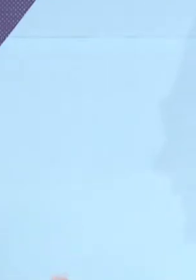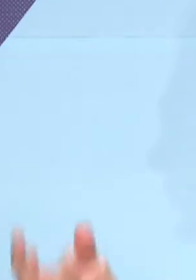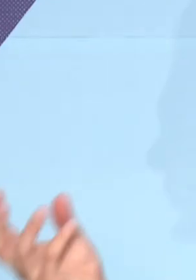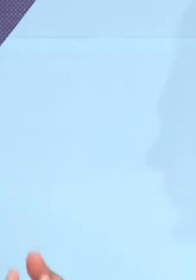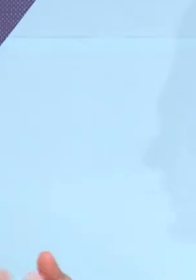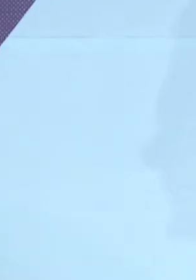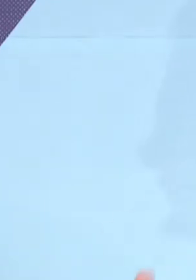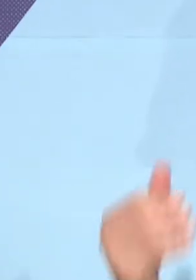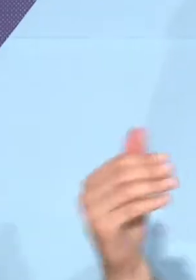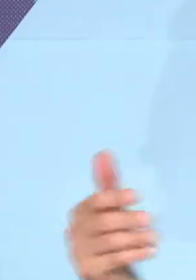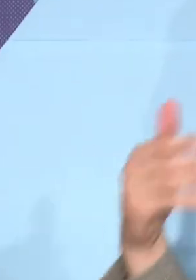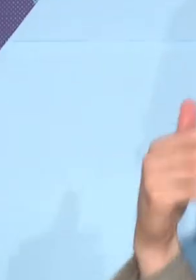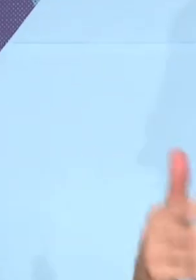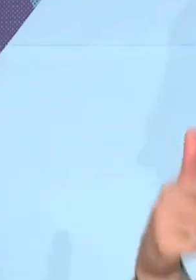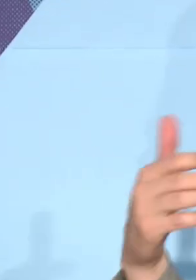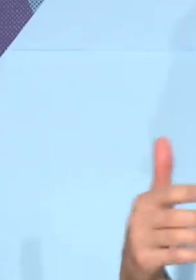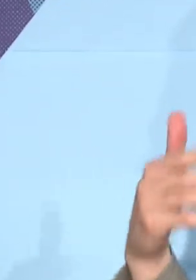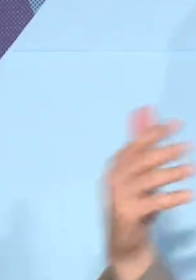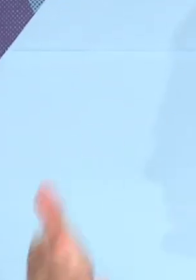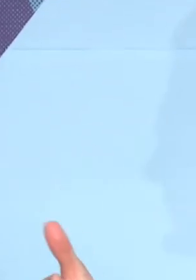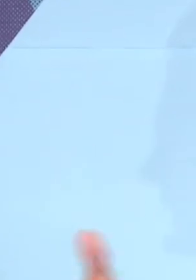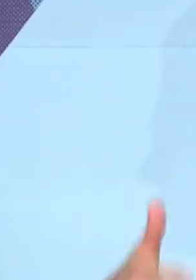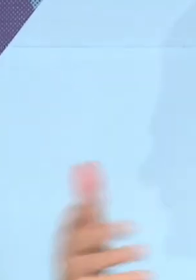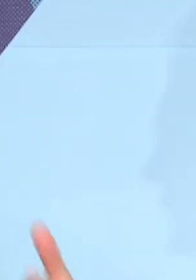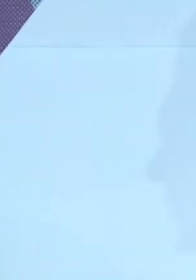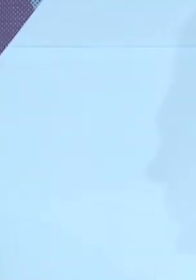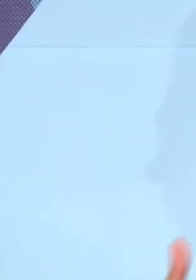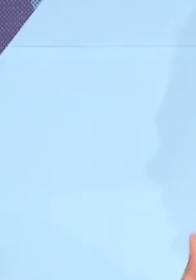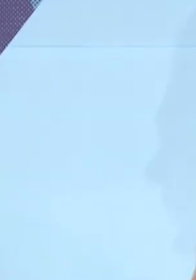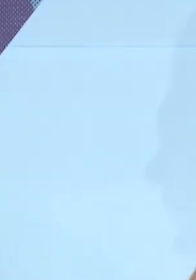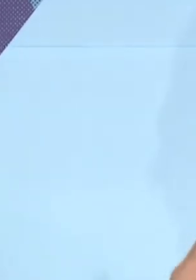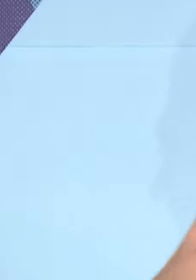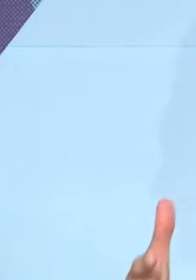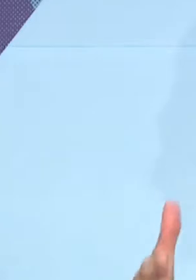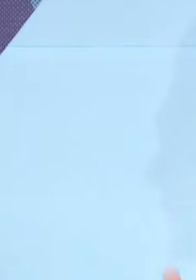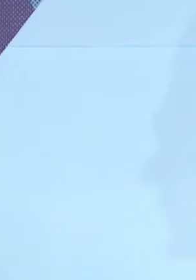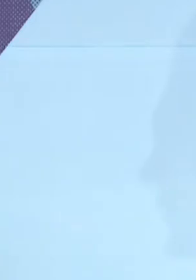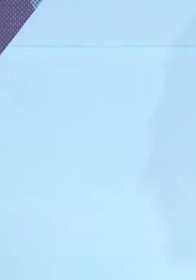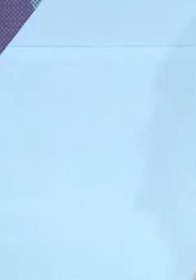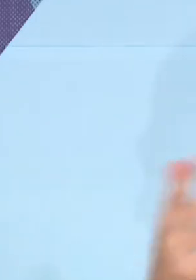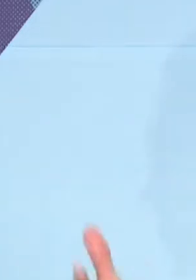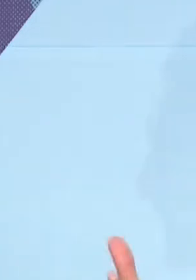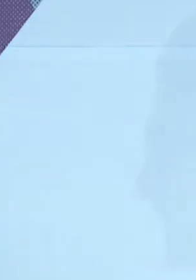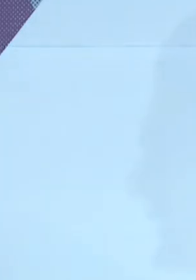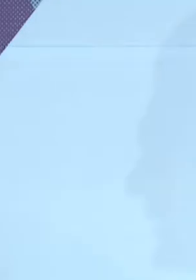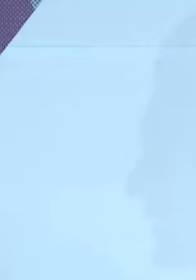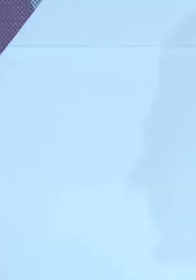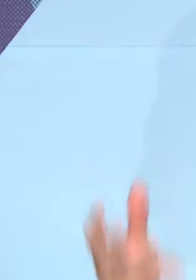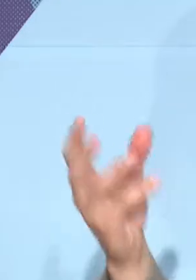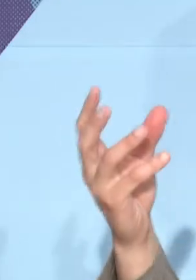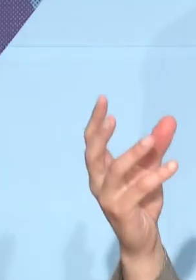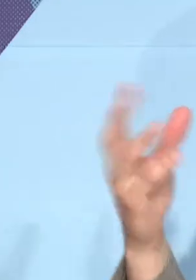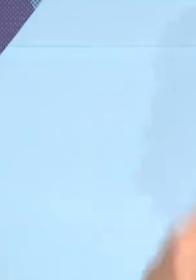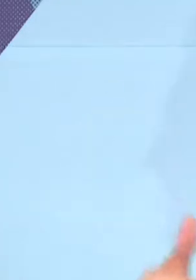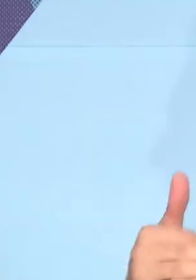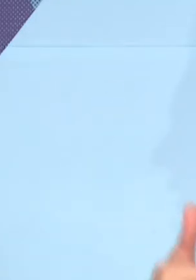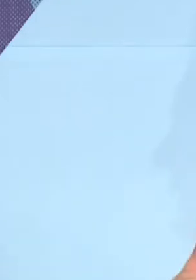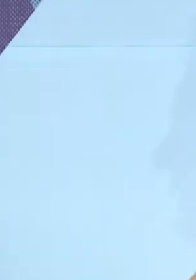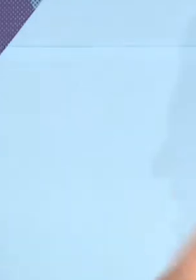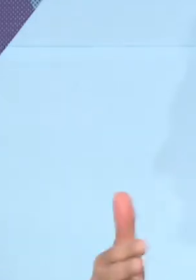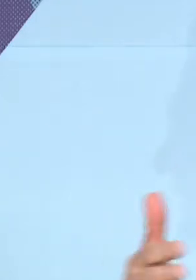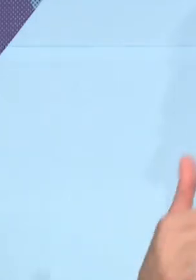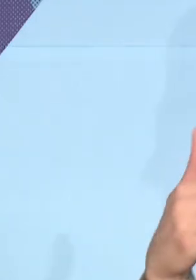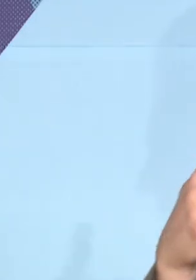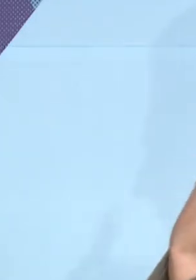Och att ett antal myndigheter väljer att samarbeta om det. Utan då behöver också resten av... Vi behöver ha ett politiskt ledarskap på alla